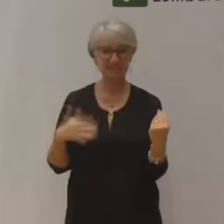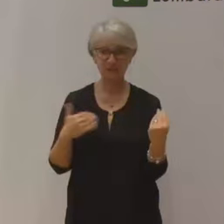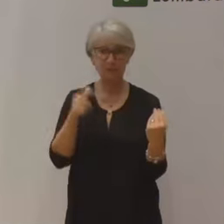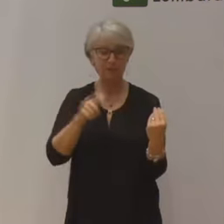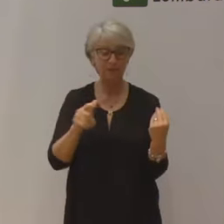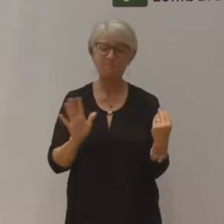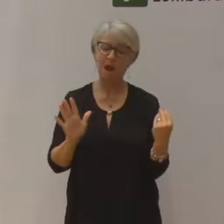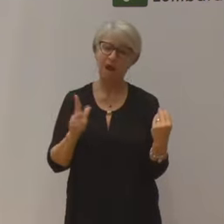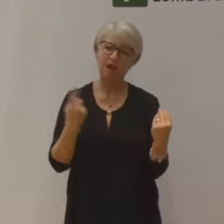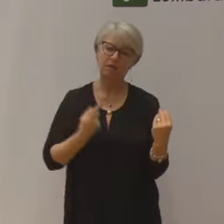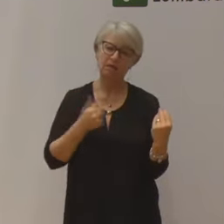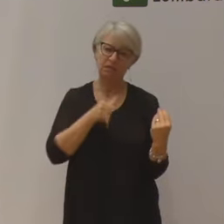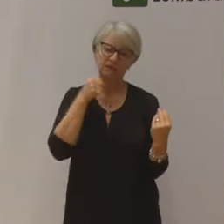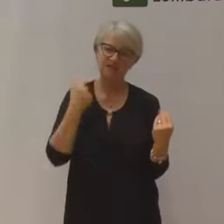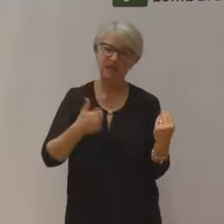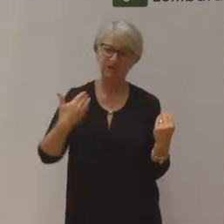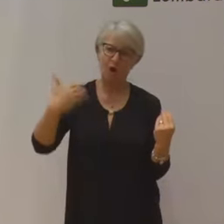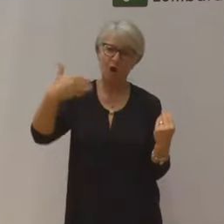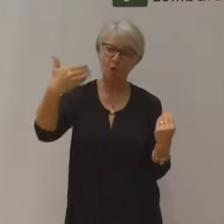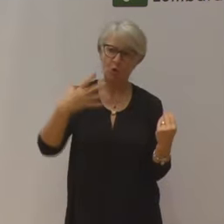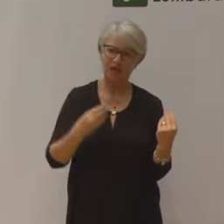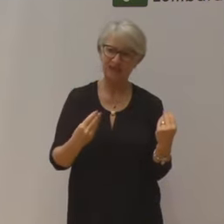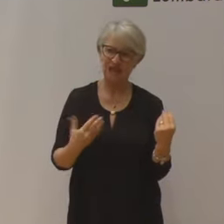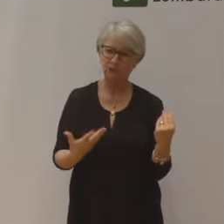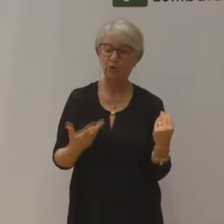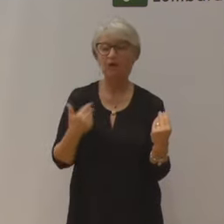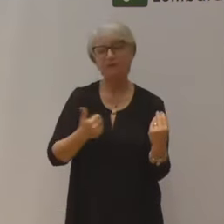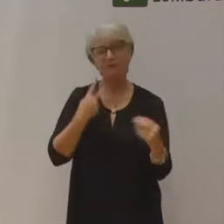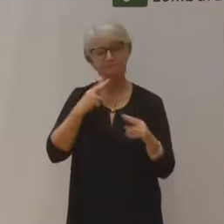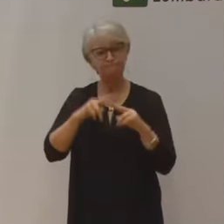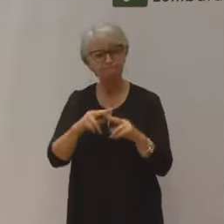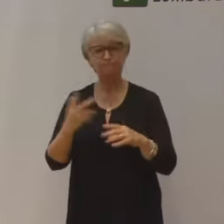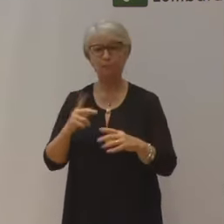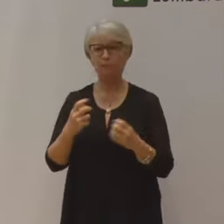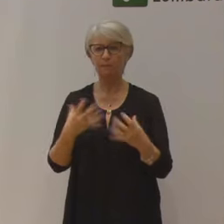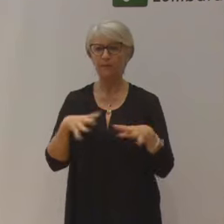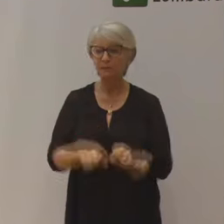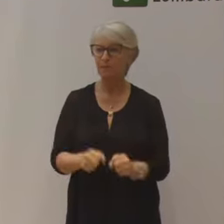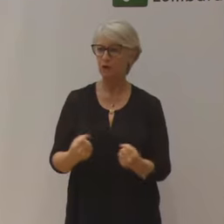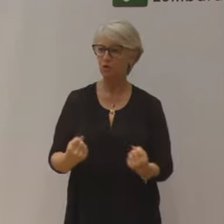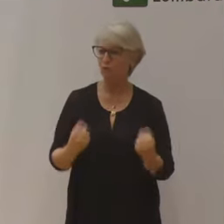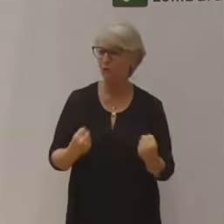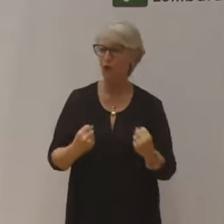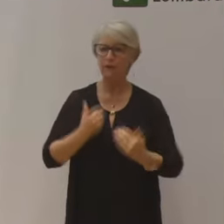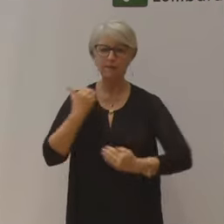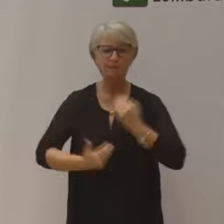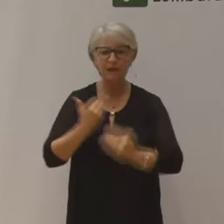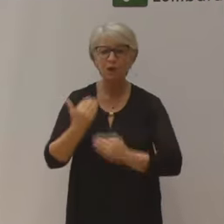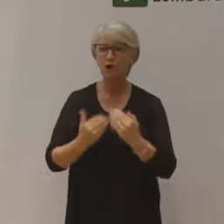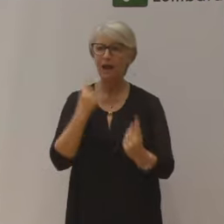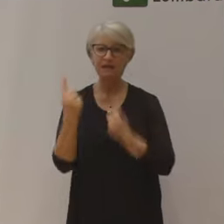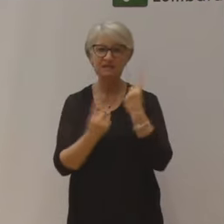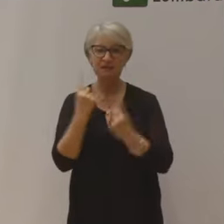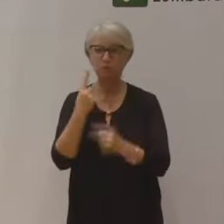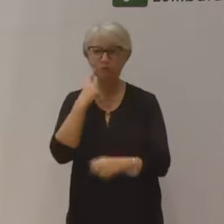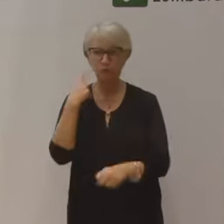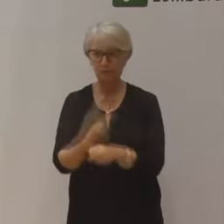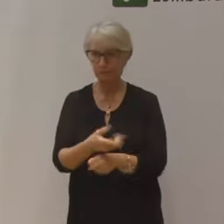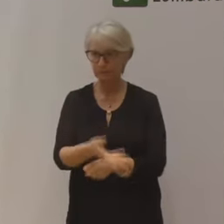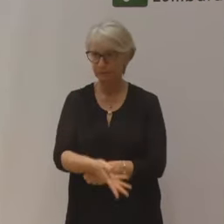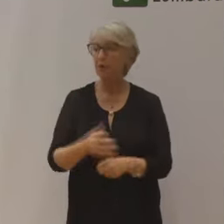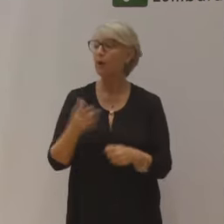ma ancora molto resta da fare ed è per questo che deve rimanere forte l'impegno a migliorare ulteriormente l'attuale situazione, anche